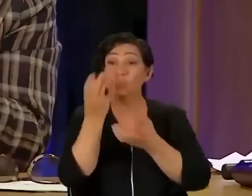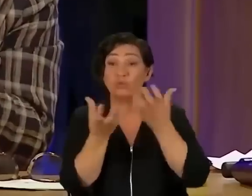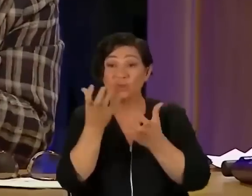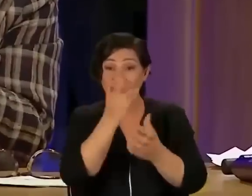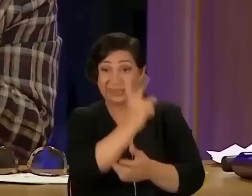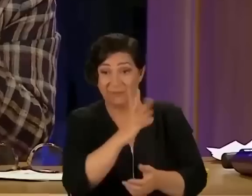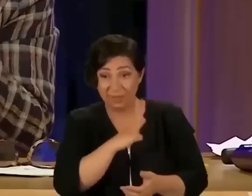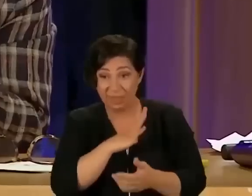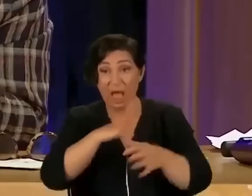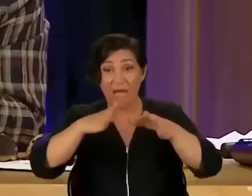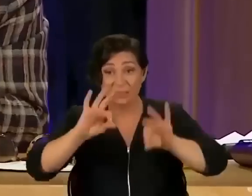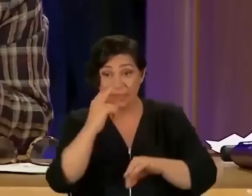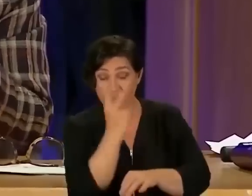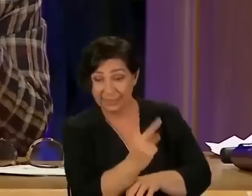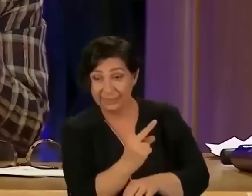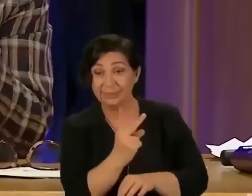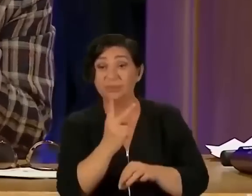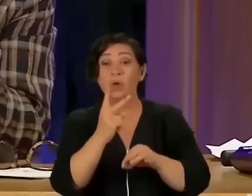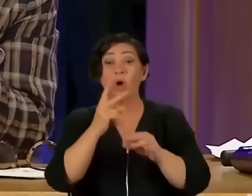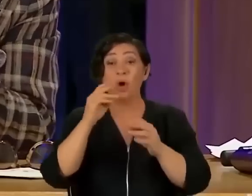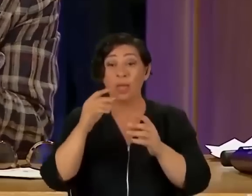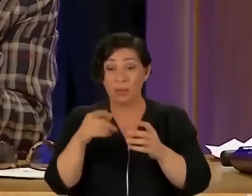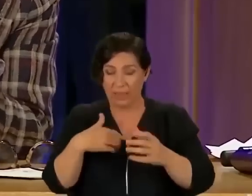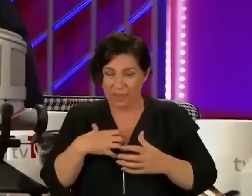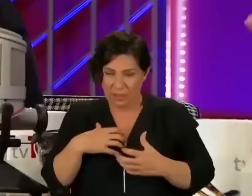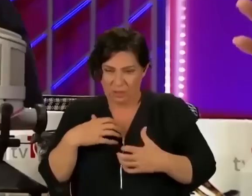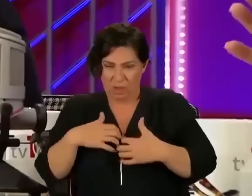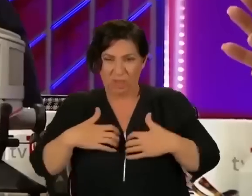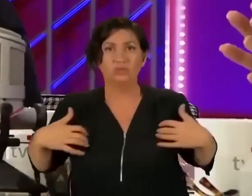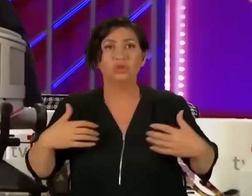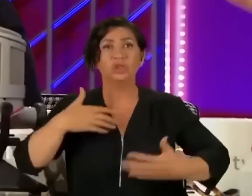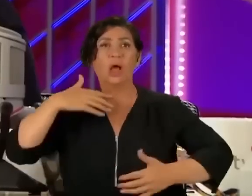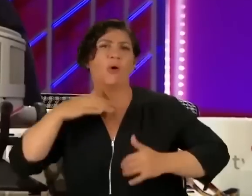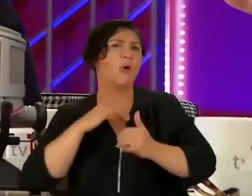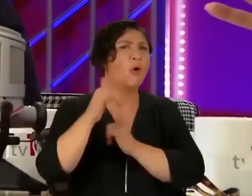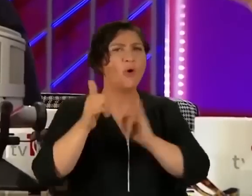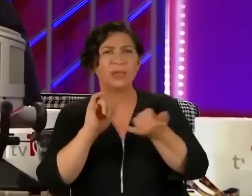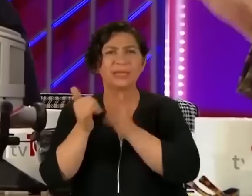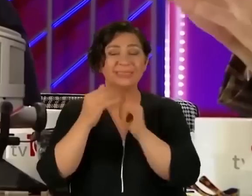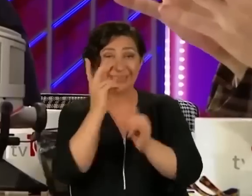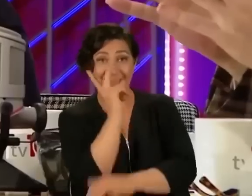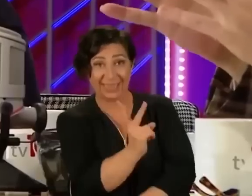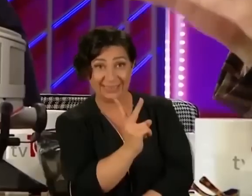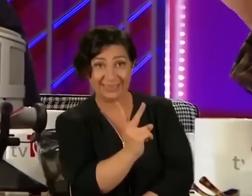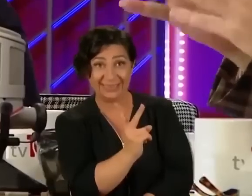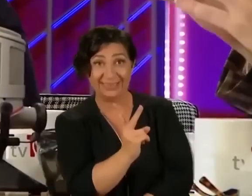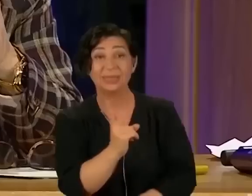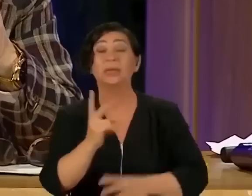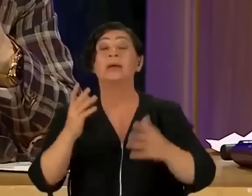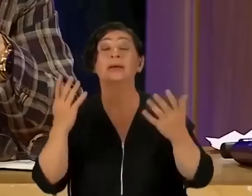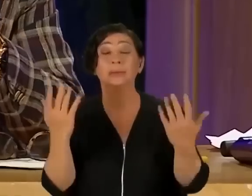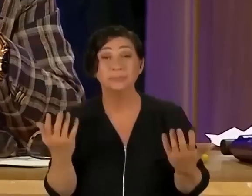mutfağında sen varsın, hazırlayanı sensin. Ortaya koyduğun, cesurca ortaya koyduğun kişi sensin.